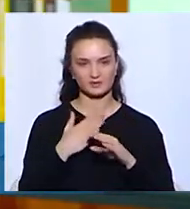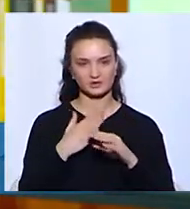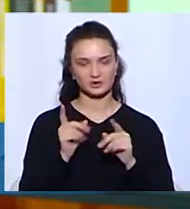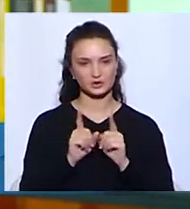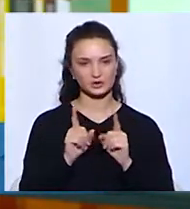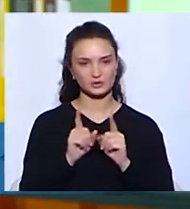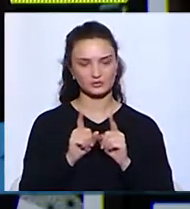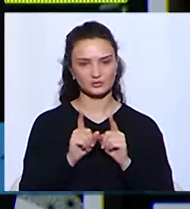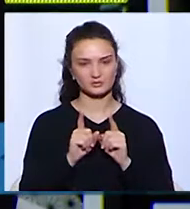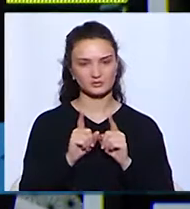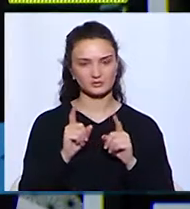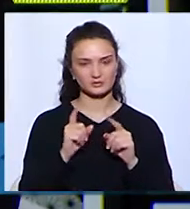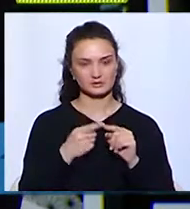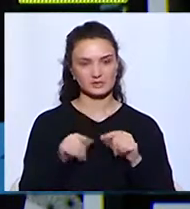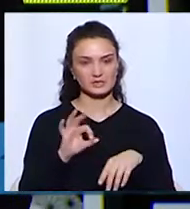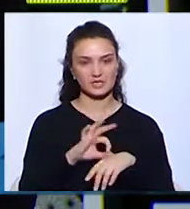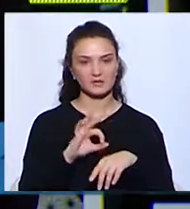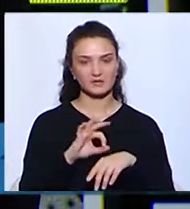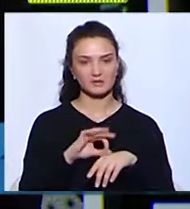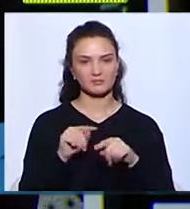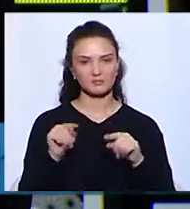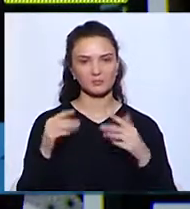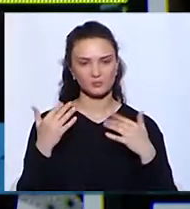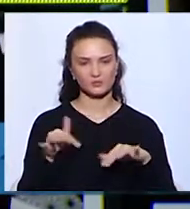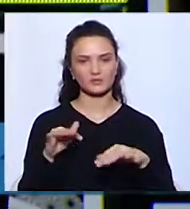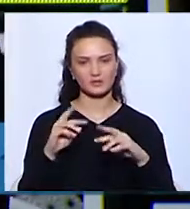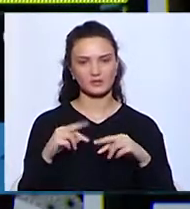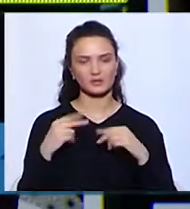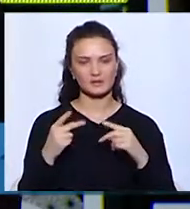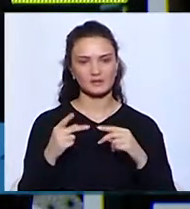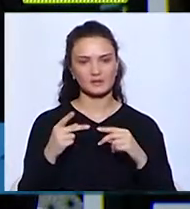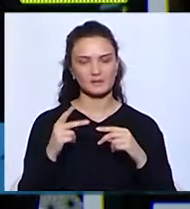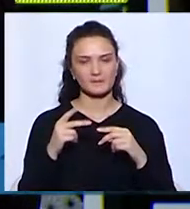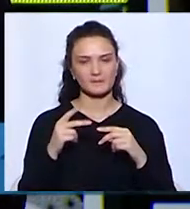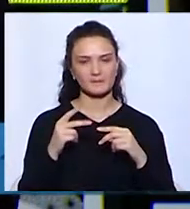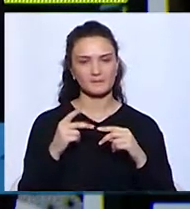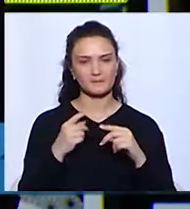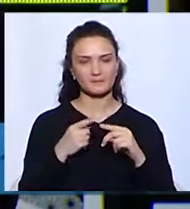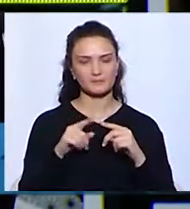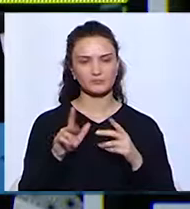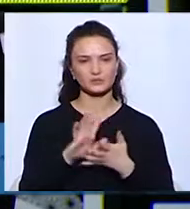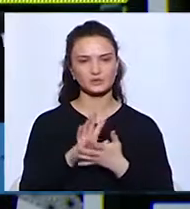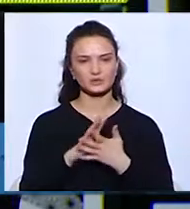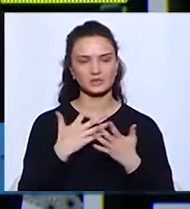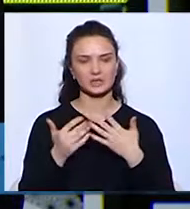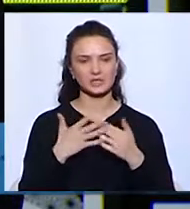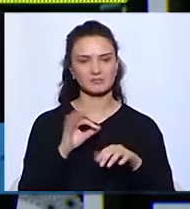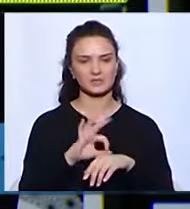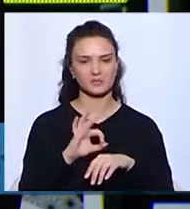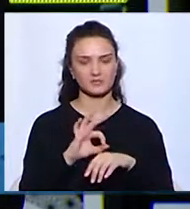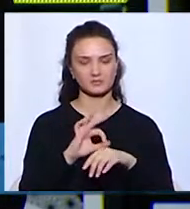თითქოს შეჩეულები არიან და ძირითადად ეს დაავადებები გადადის ფეკალურ-ორალური გზით, ამიტომ მათ ჩვენ ჭუჭყიანი ხელების